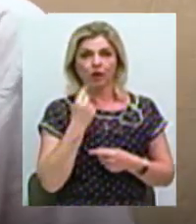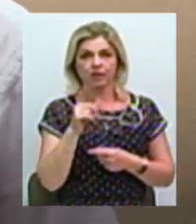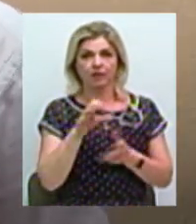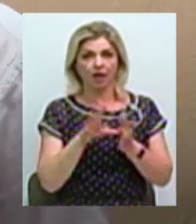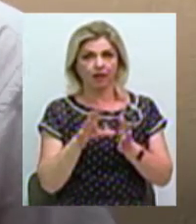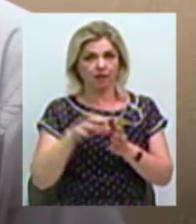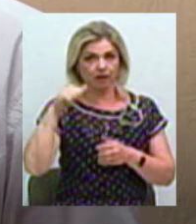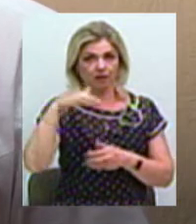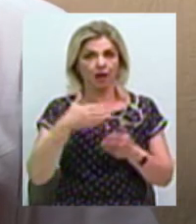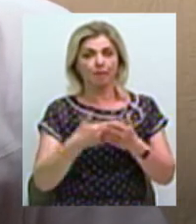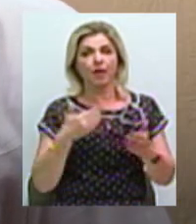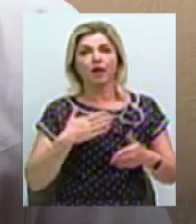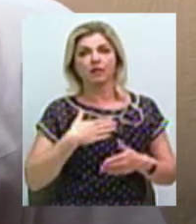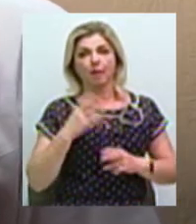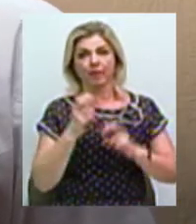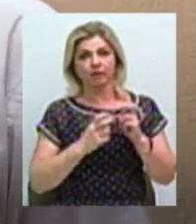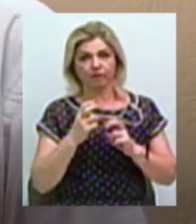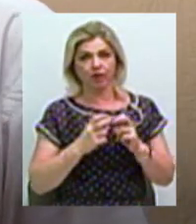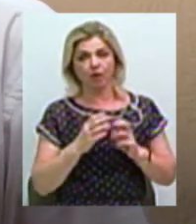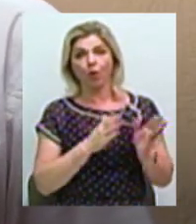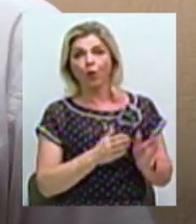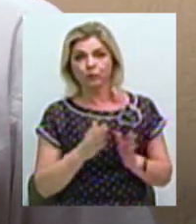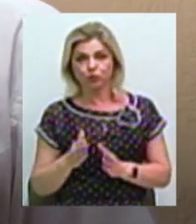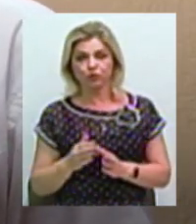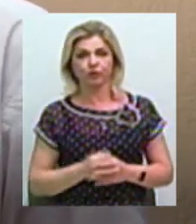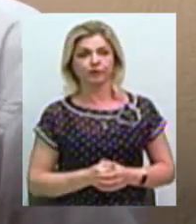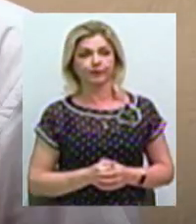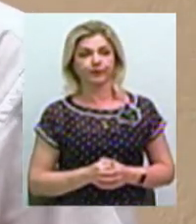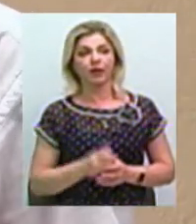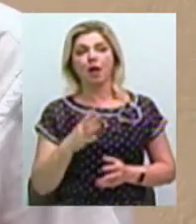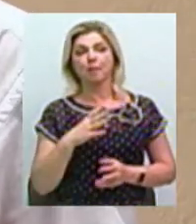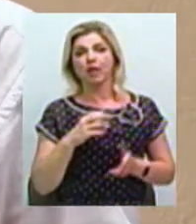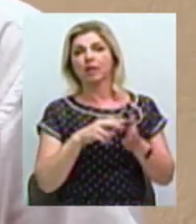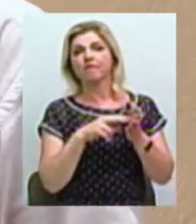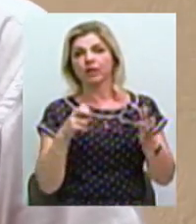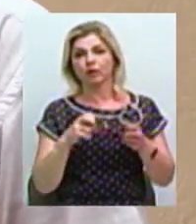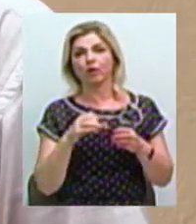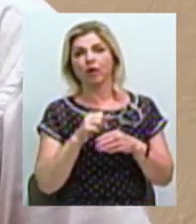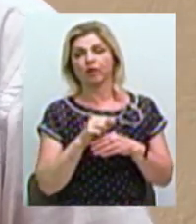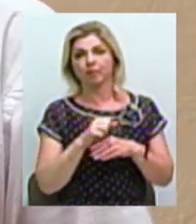перед нашим підприємством, комунальним підприємством «Гуртожиток», було відключено від мереж